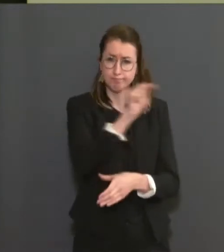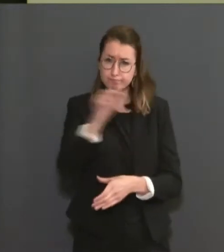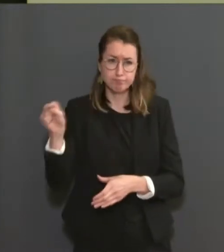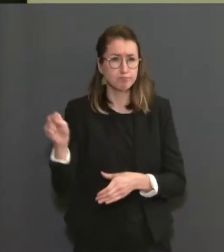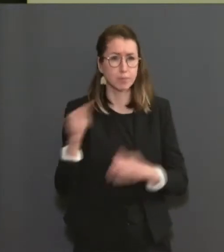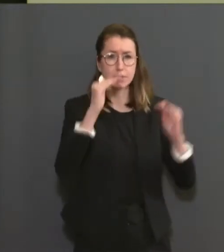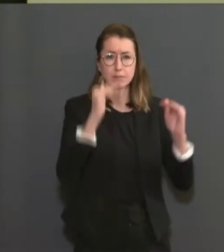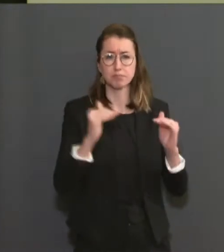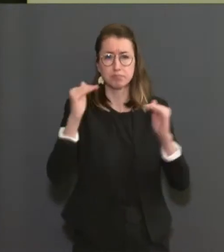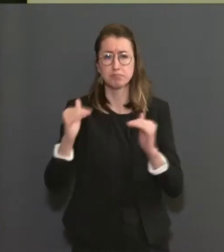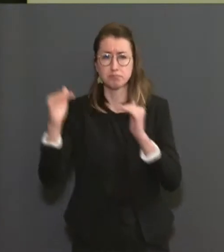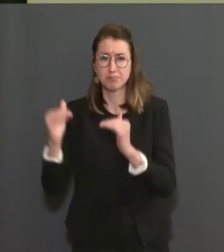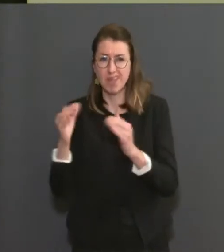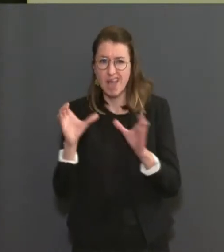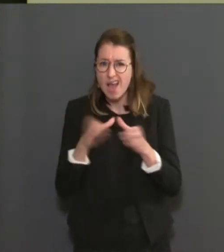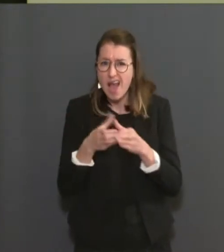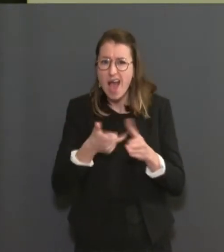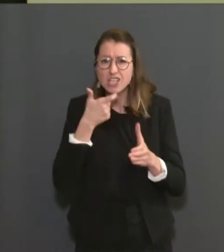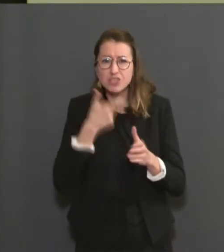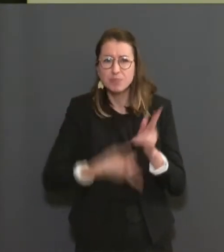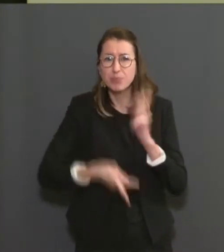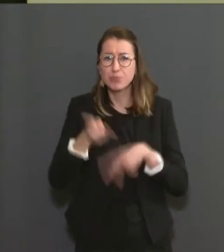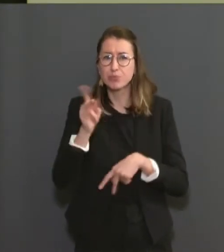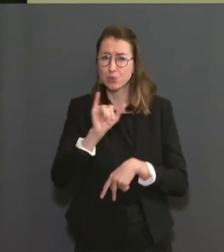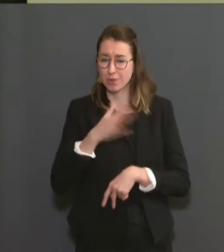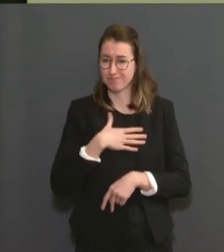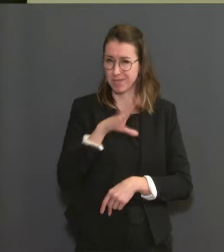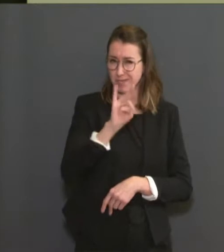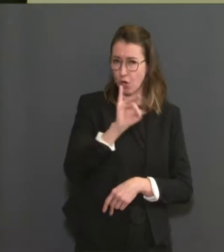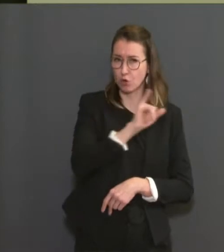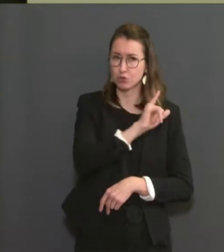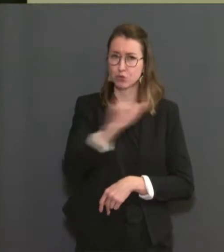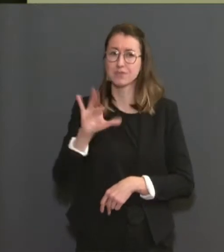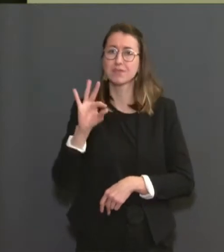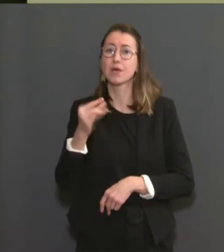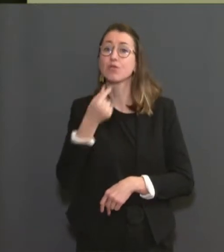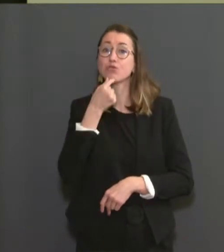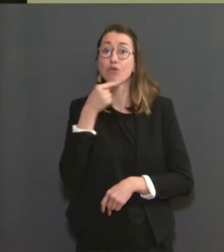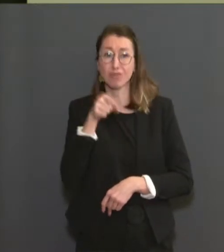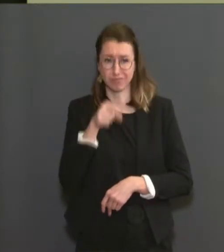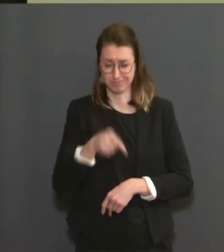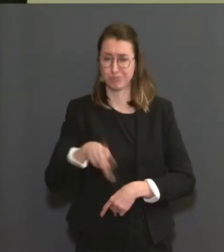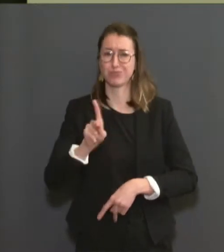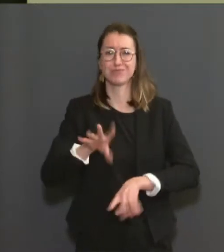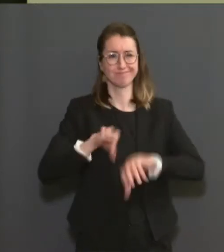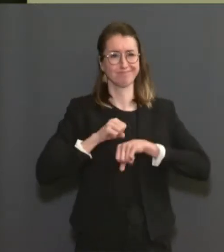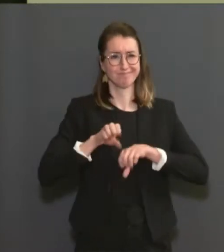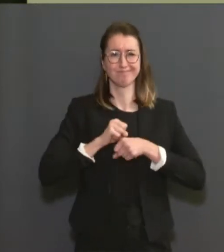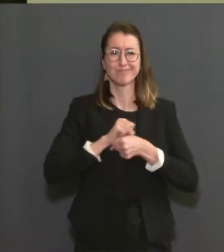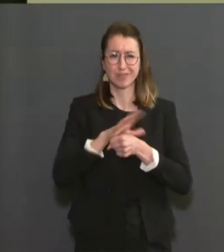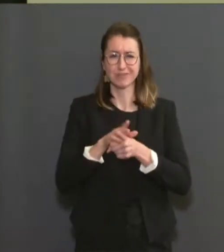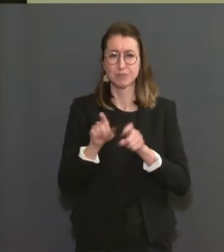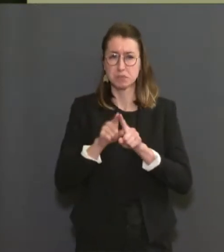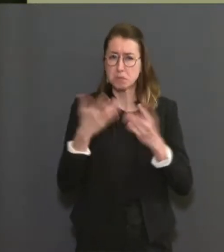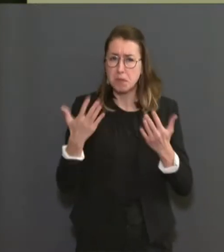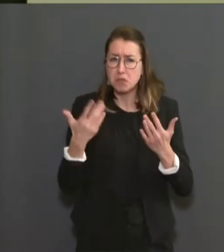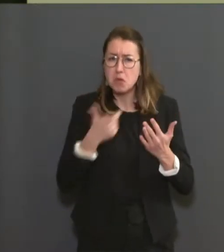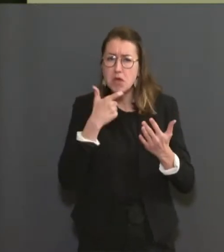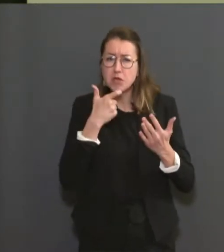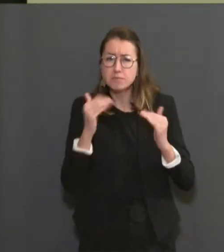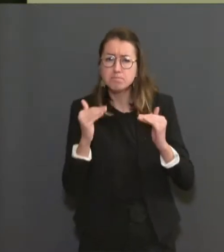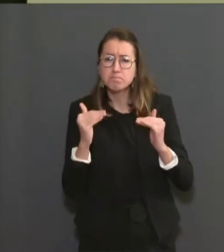dans les 40 et 50 ans, et que l'âge moyen continue à augmenter un petit peu, il est actuellement de plus de 47